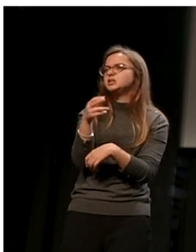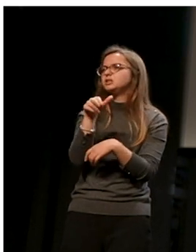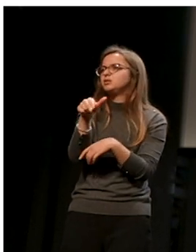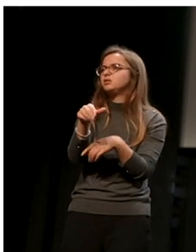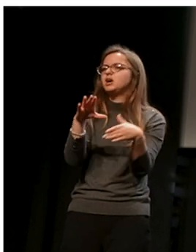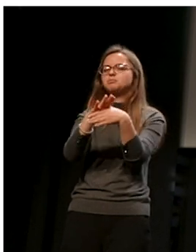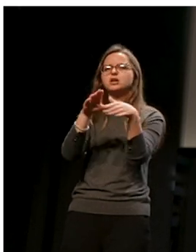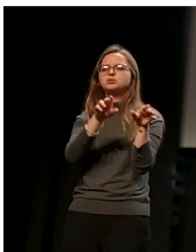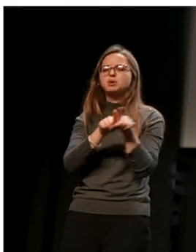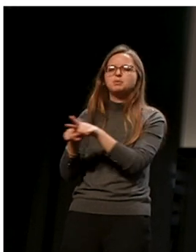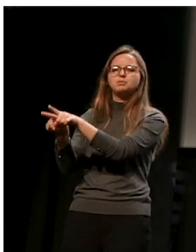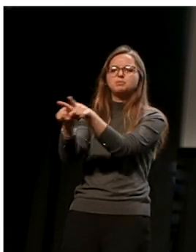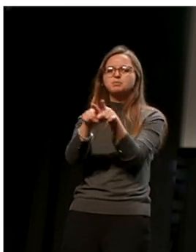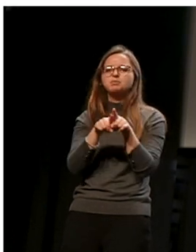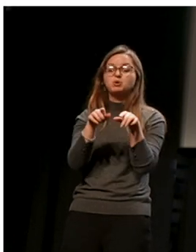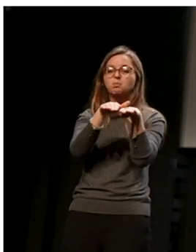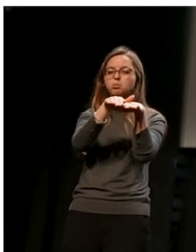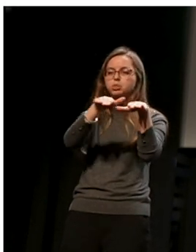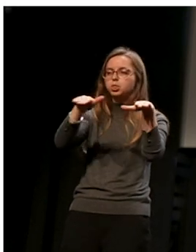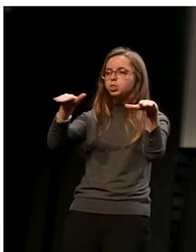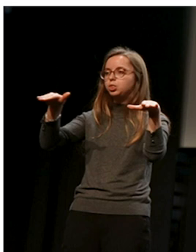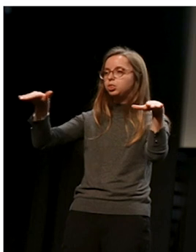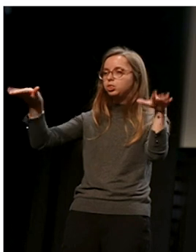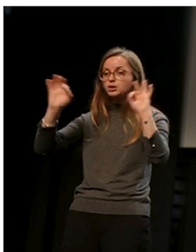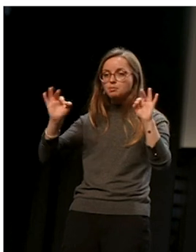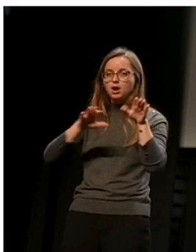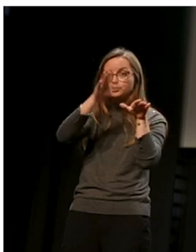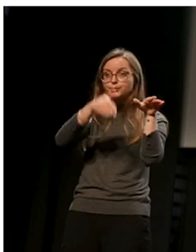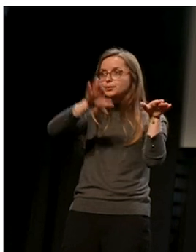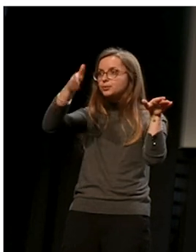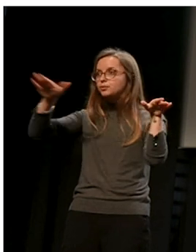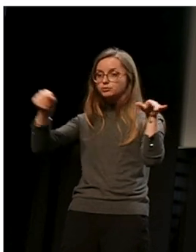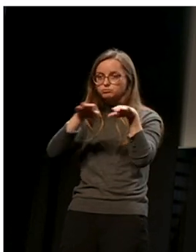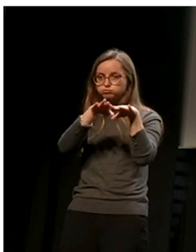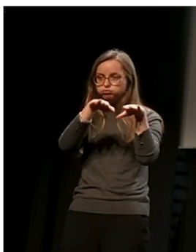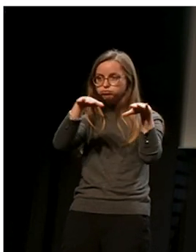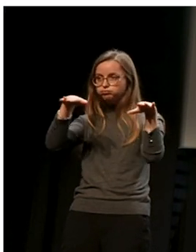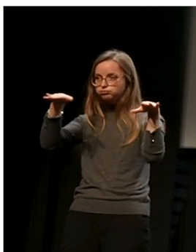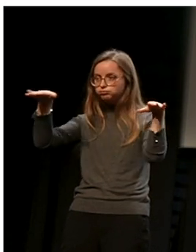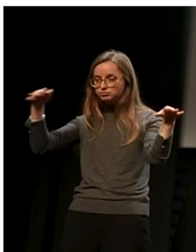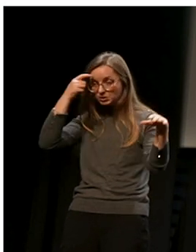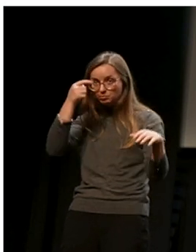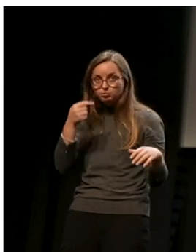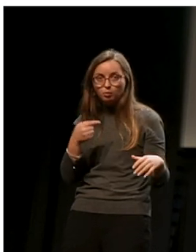chance à certains moments, il va y avoir un lissage de plein de photos. Mais ce lissage, il n'est pas forcément pour moi